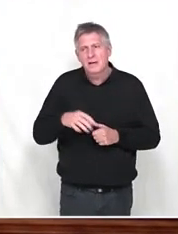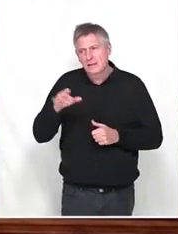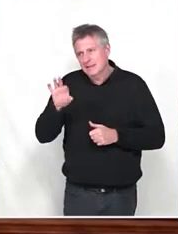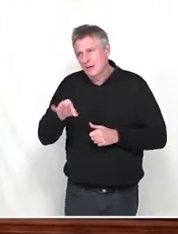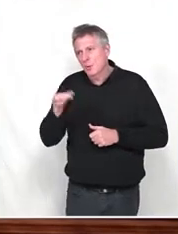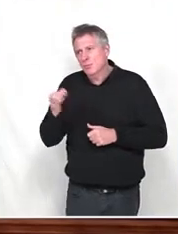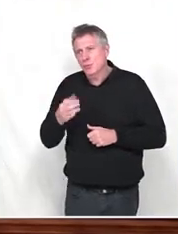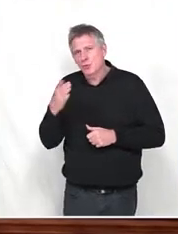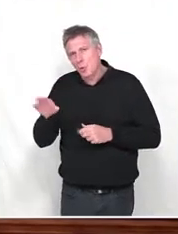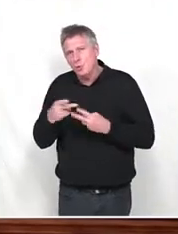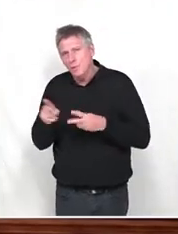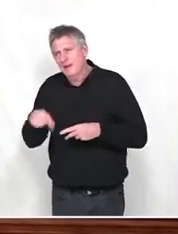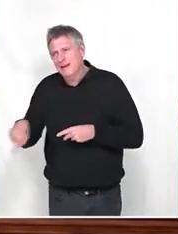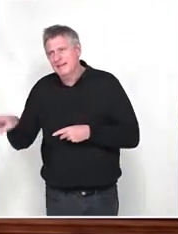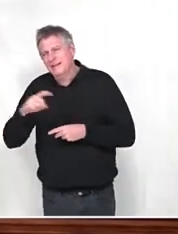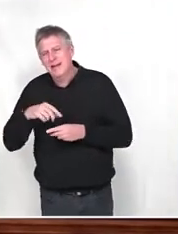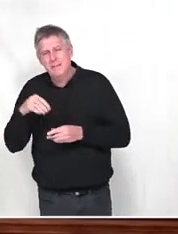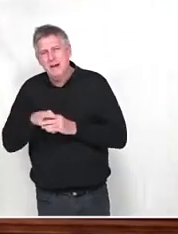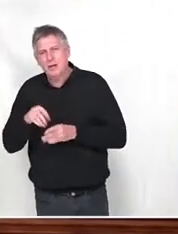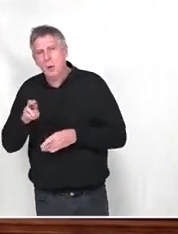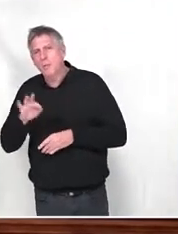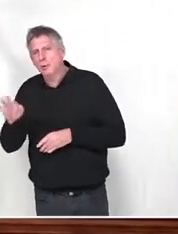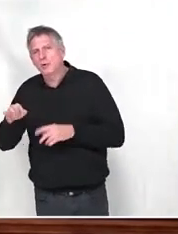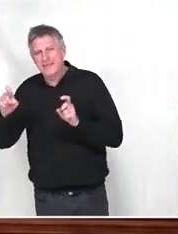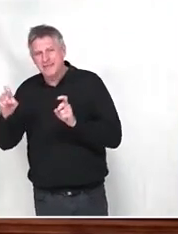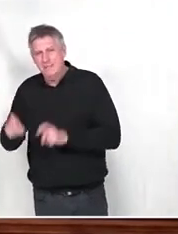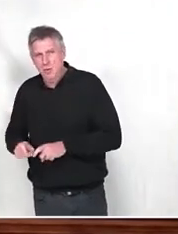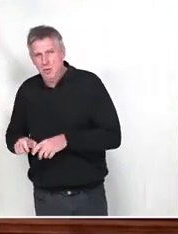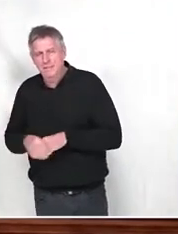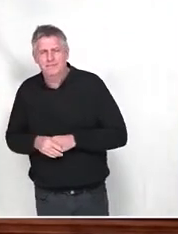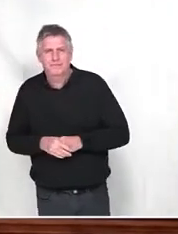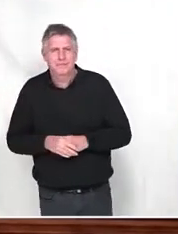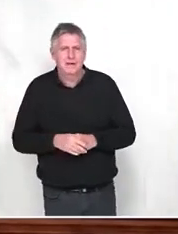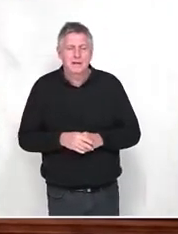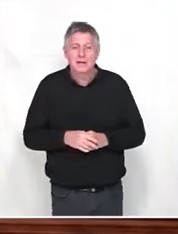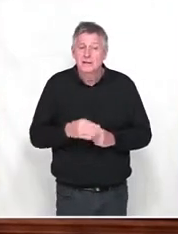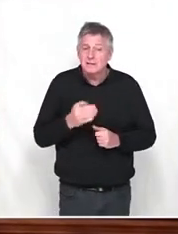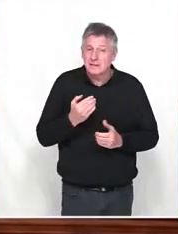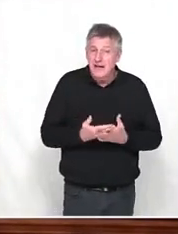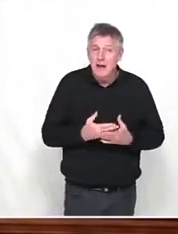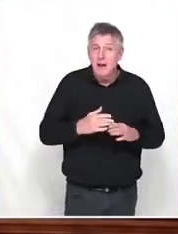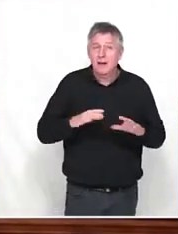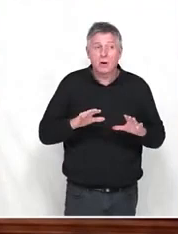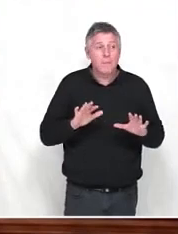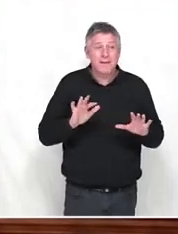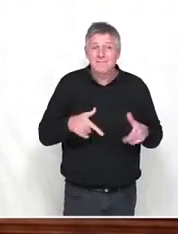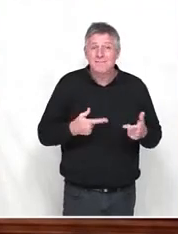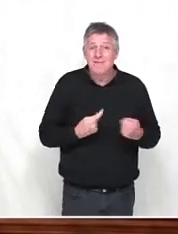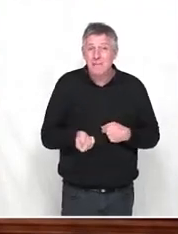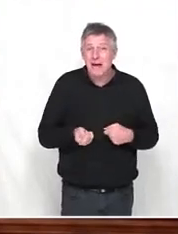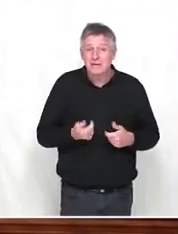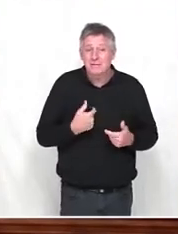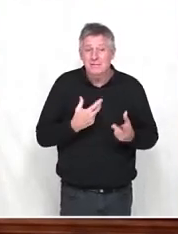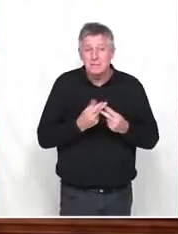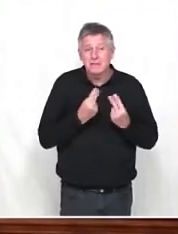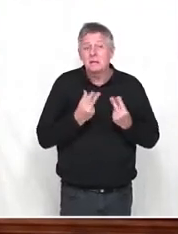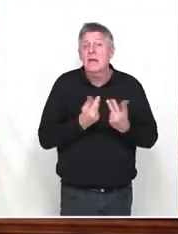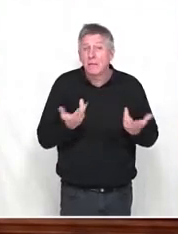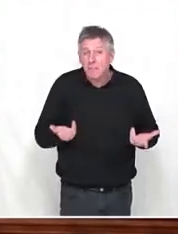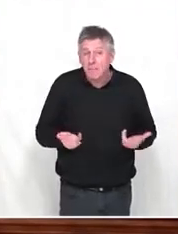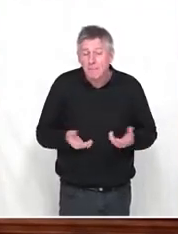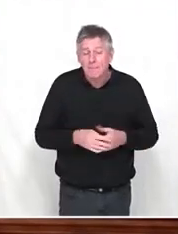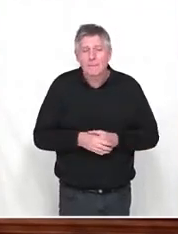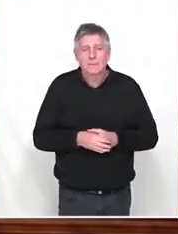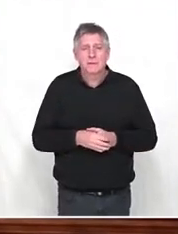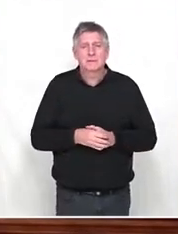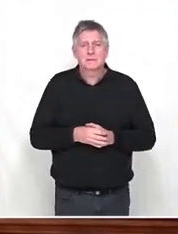villes ont vu leur épargne brute diminuer. Donc si ça c'est aller mal, je ne sais pas, il faudra m'expliquer.